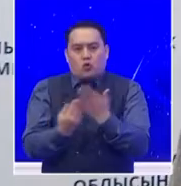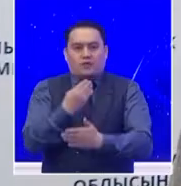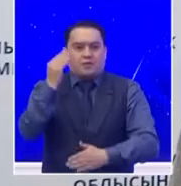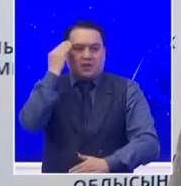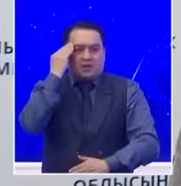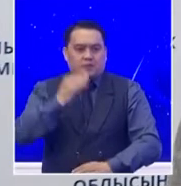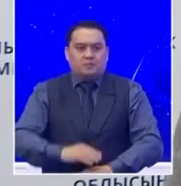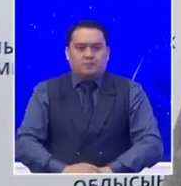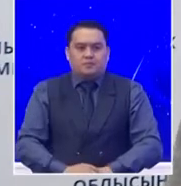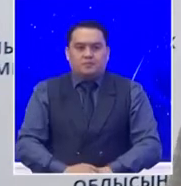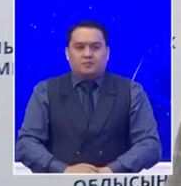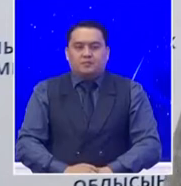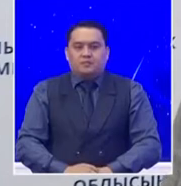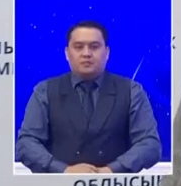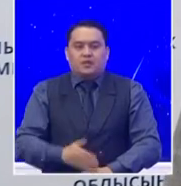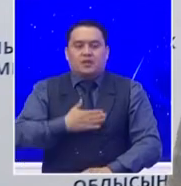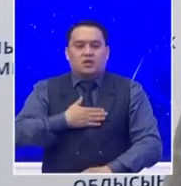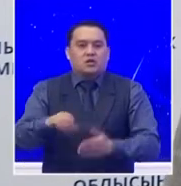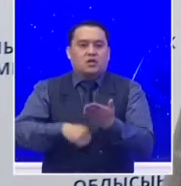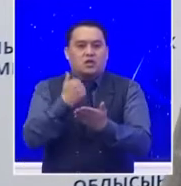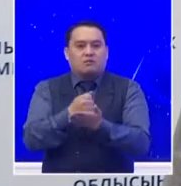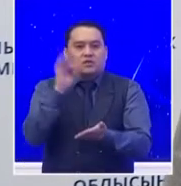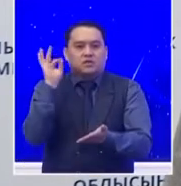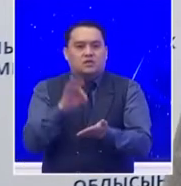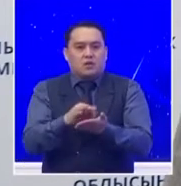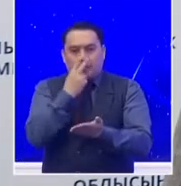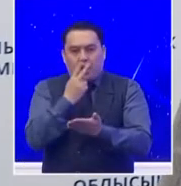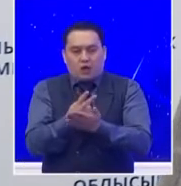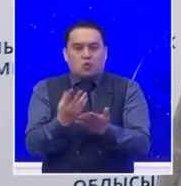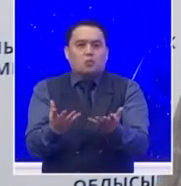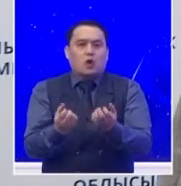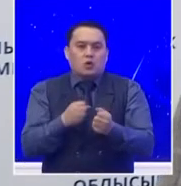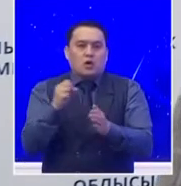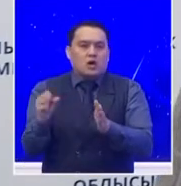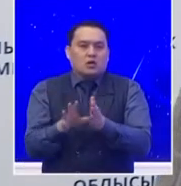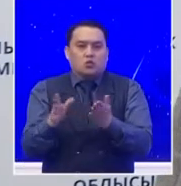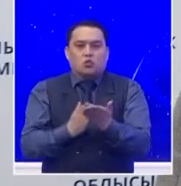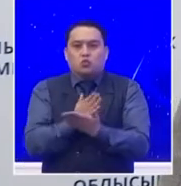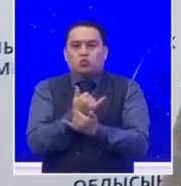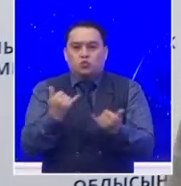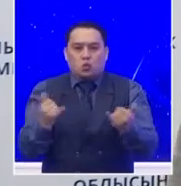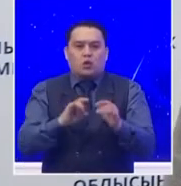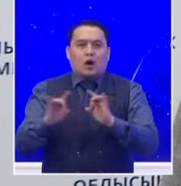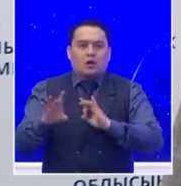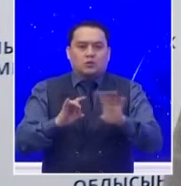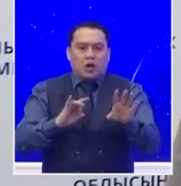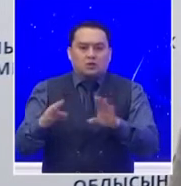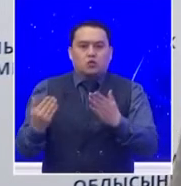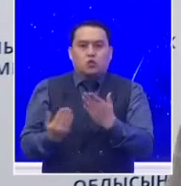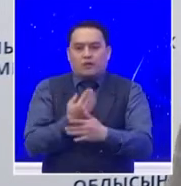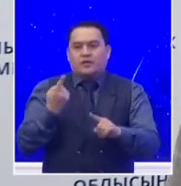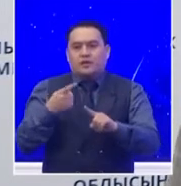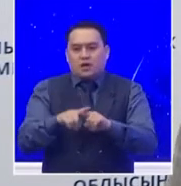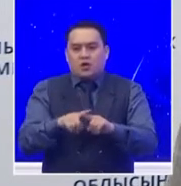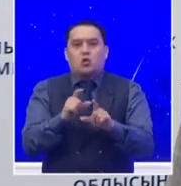методы. Наша главная цель – показать все преимущества получения электронных услуг, рассказать, что благодаря новым технологиям